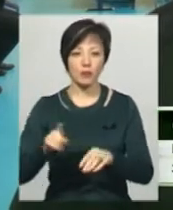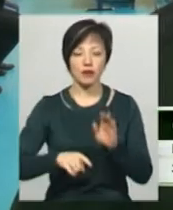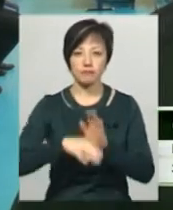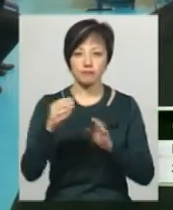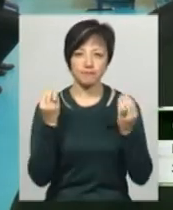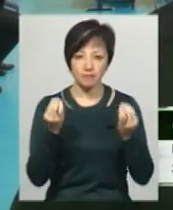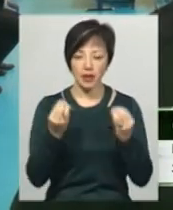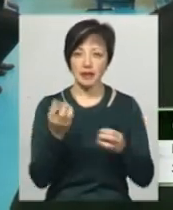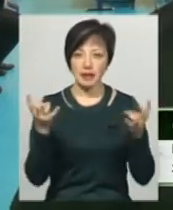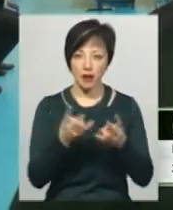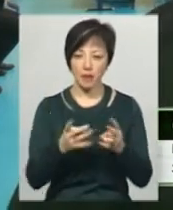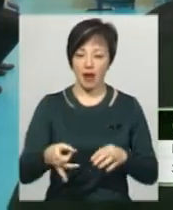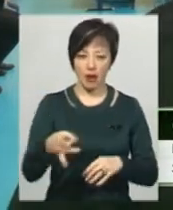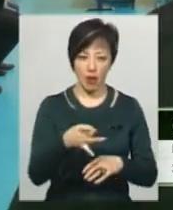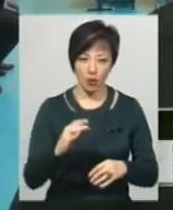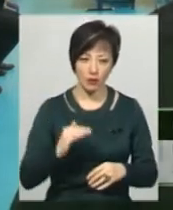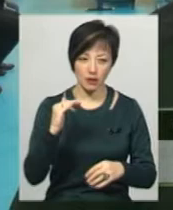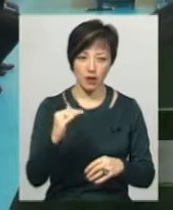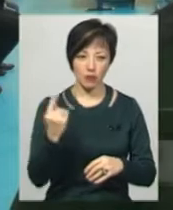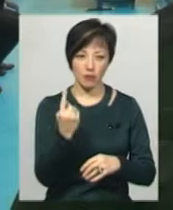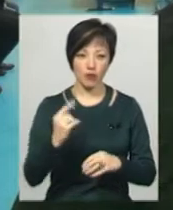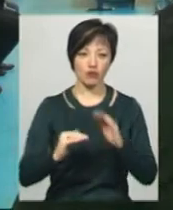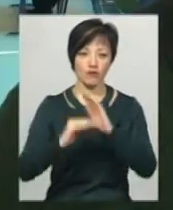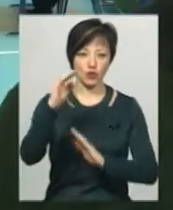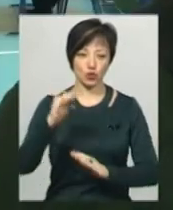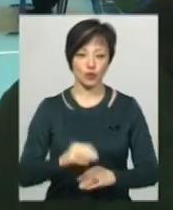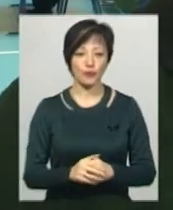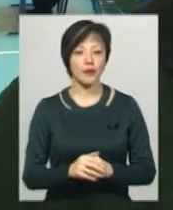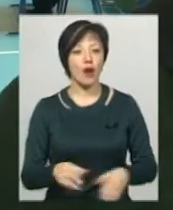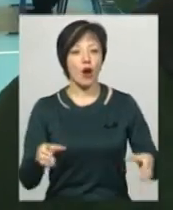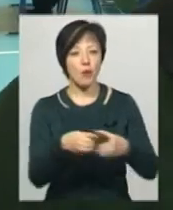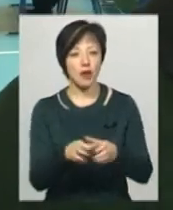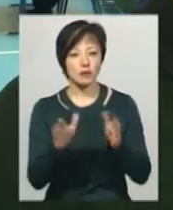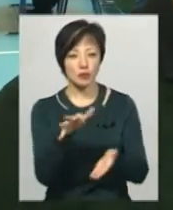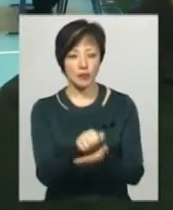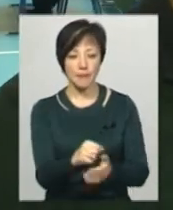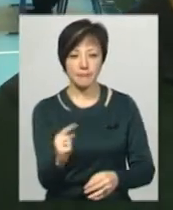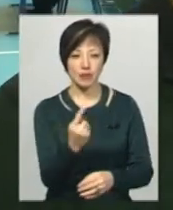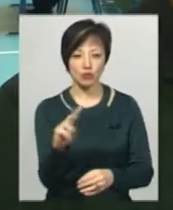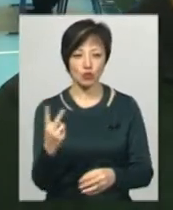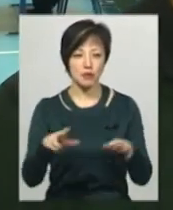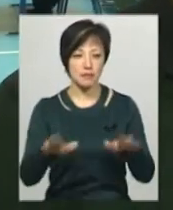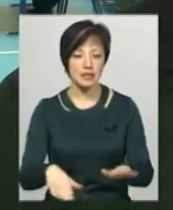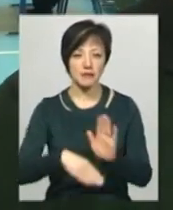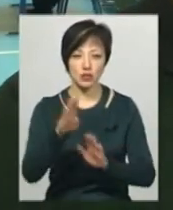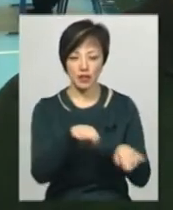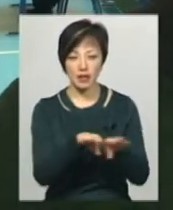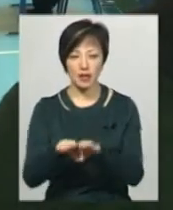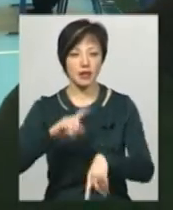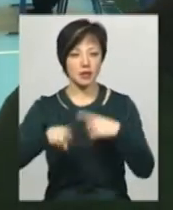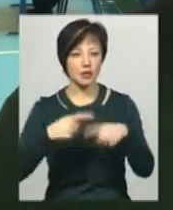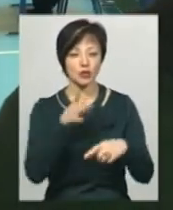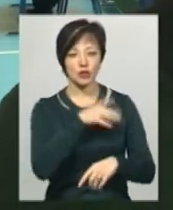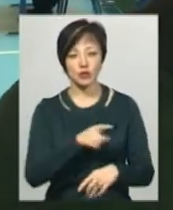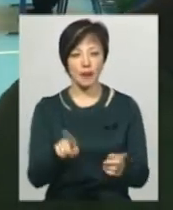треба пройти регіональну, першу і вищу лігу. Команди, які будуть посідати перше-друге місце в вищій лігі, на слідуючий